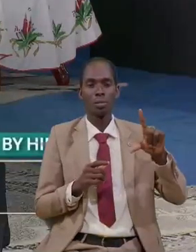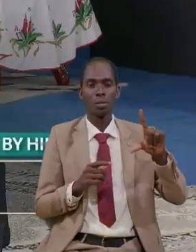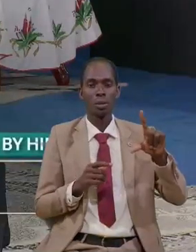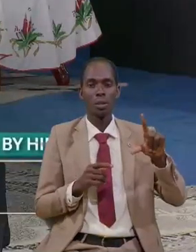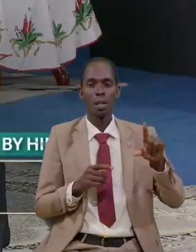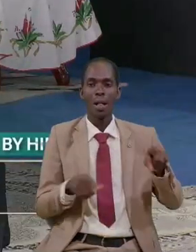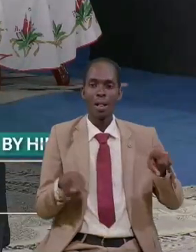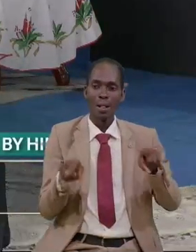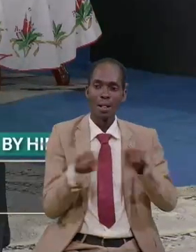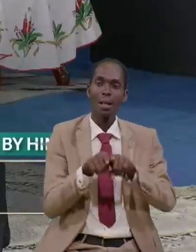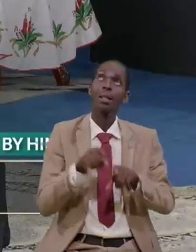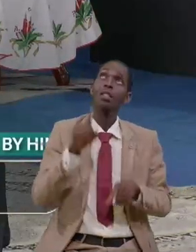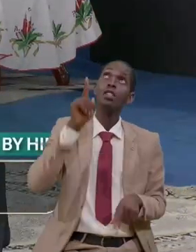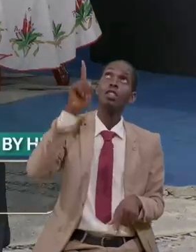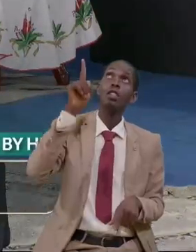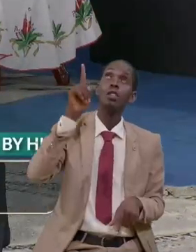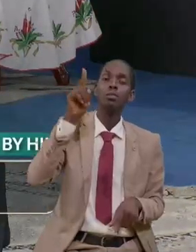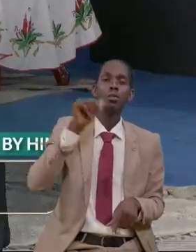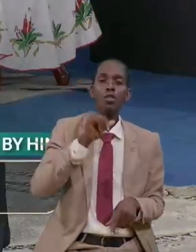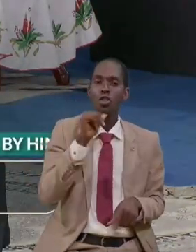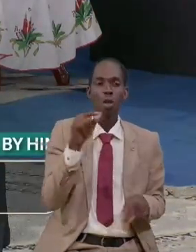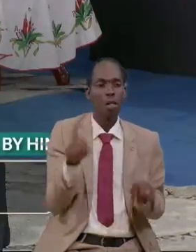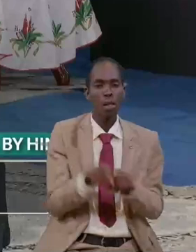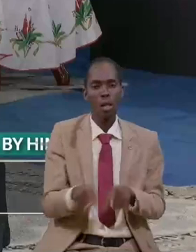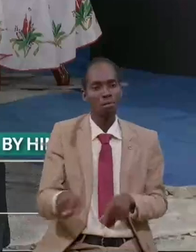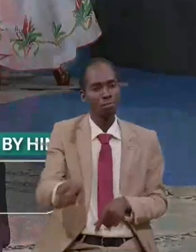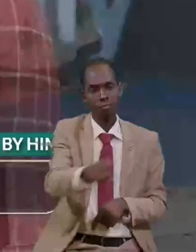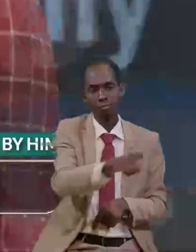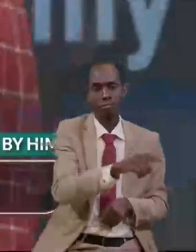comme lui, non et non comme eux.